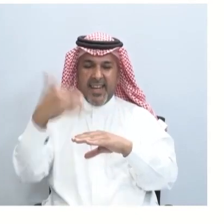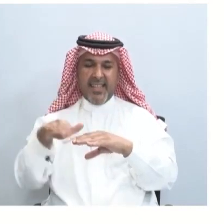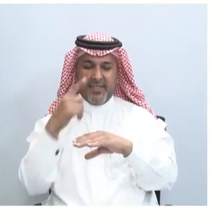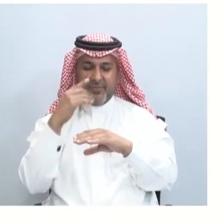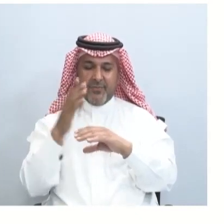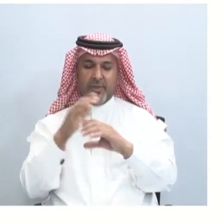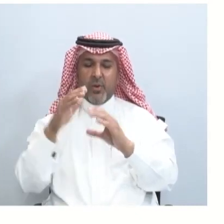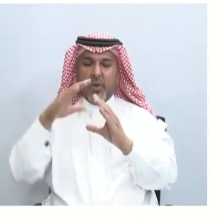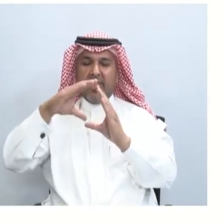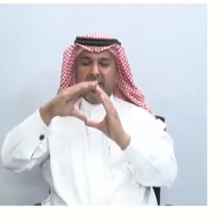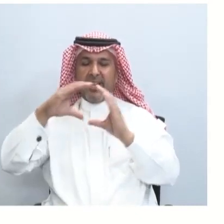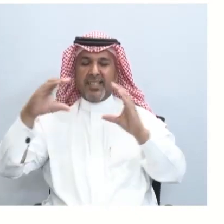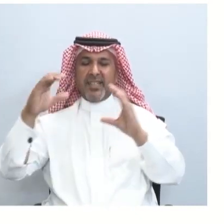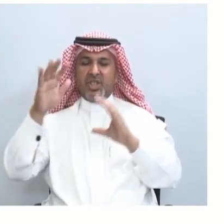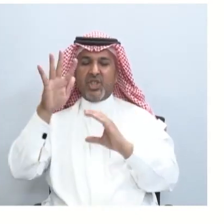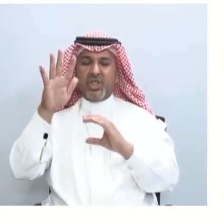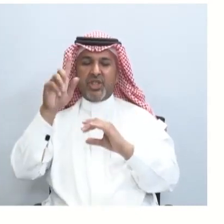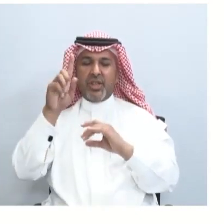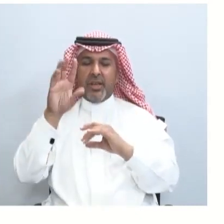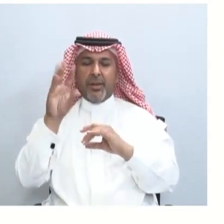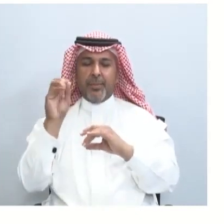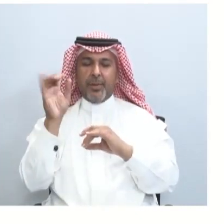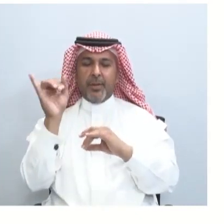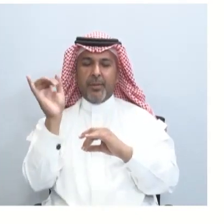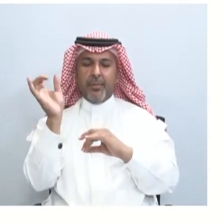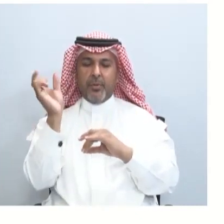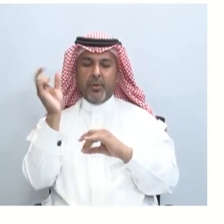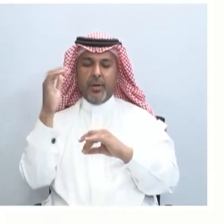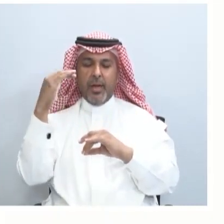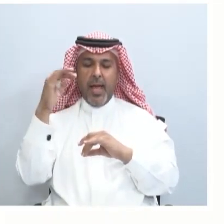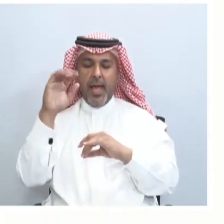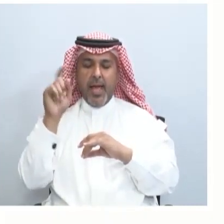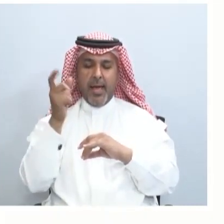شبه منحرف ونصف دائره